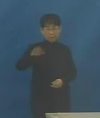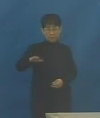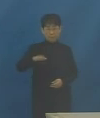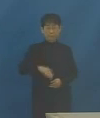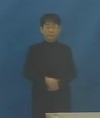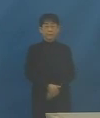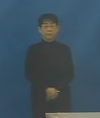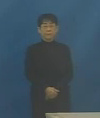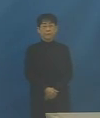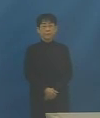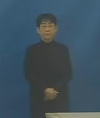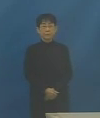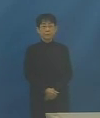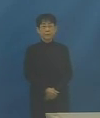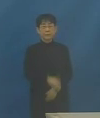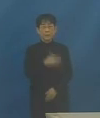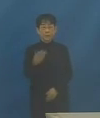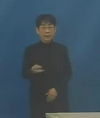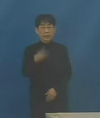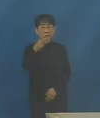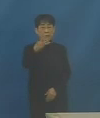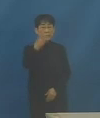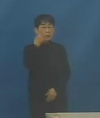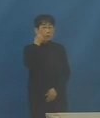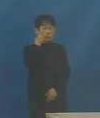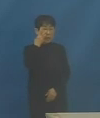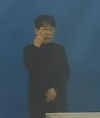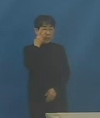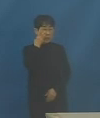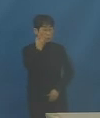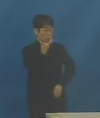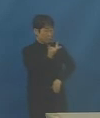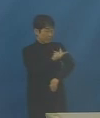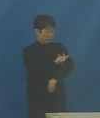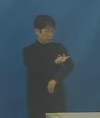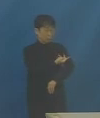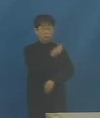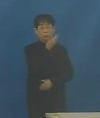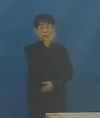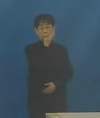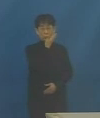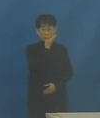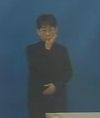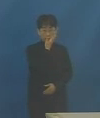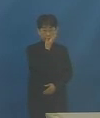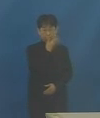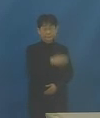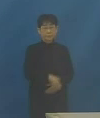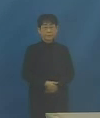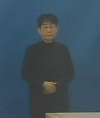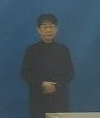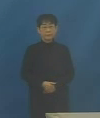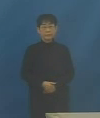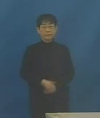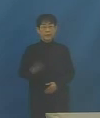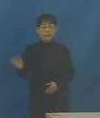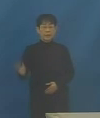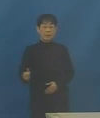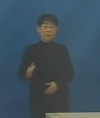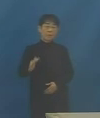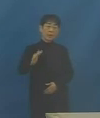それからあの3回目の接種をすることが非常に重要でありますや猛攻を低く